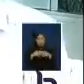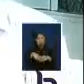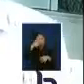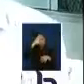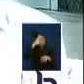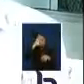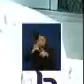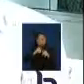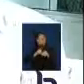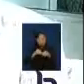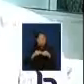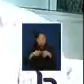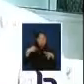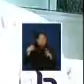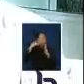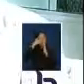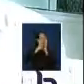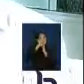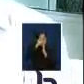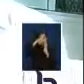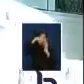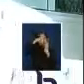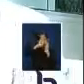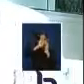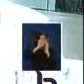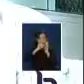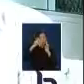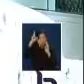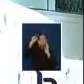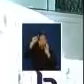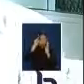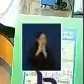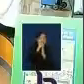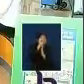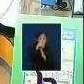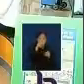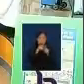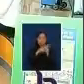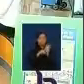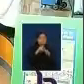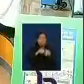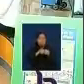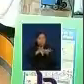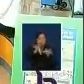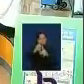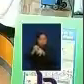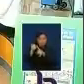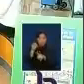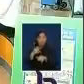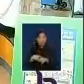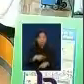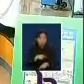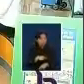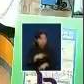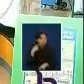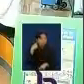เชียงรายเชียงใหม่พะเยาลำปางน่านเนี่ยก็เยอะ อ๋อที่เราได้ยินข่าวว่ามีโรงเรียนติดเชื้อตั้งแต่ภาคเหนือ